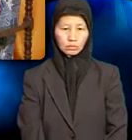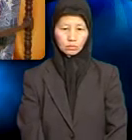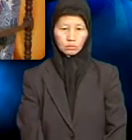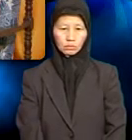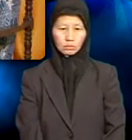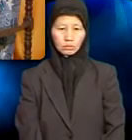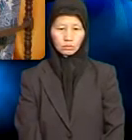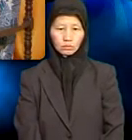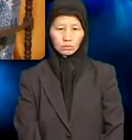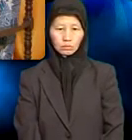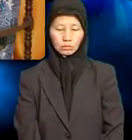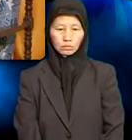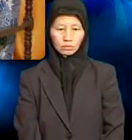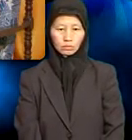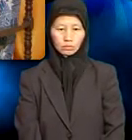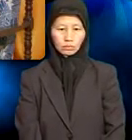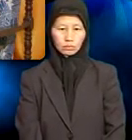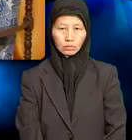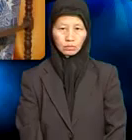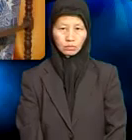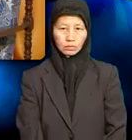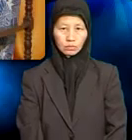Allahu akbar.